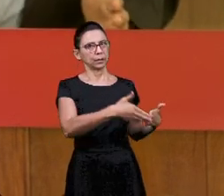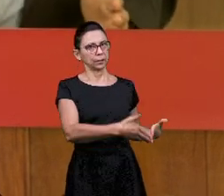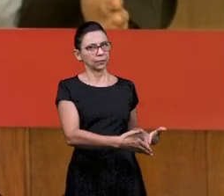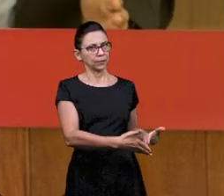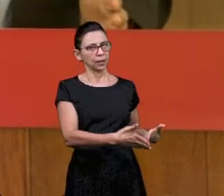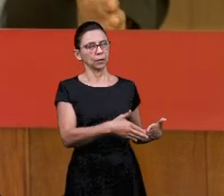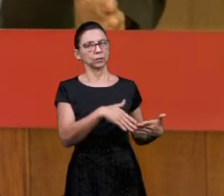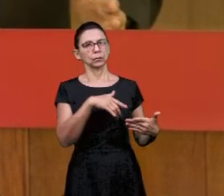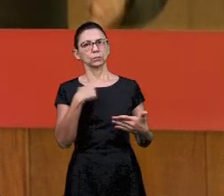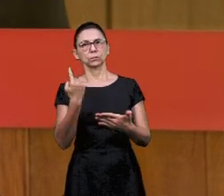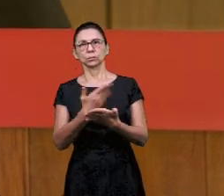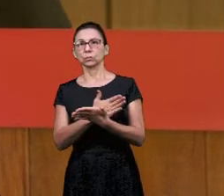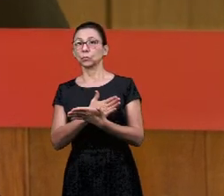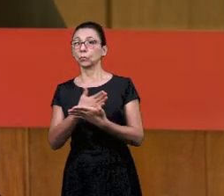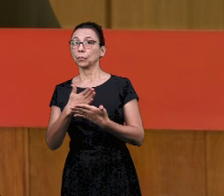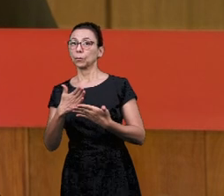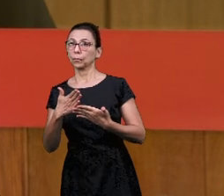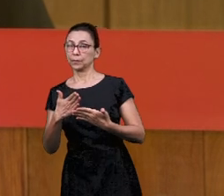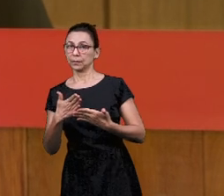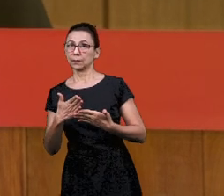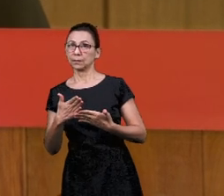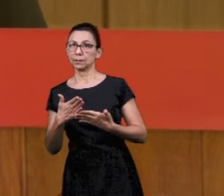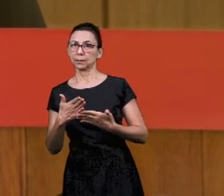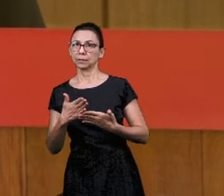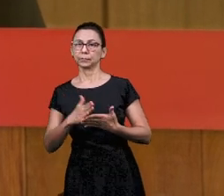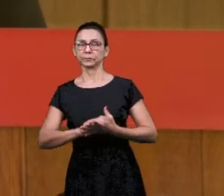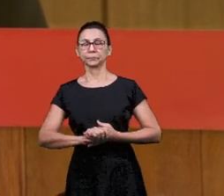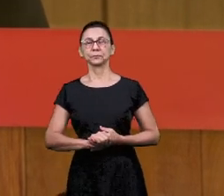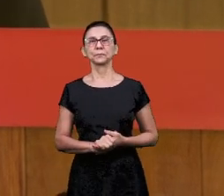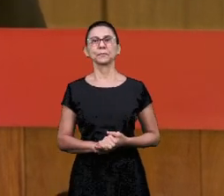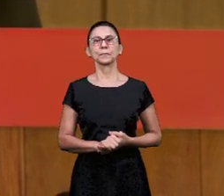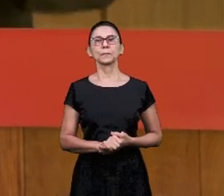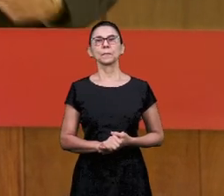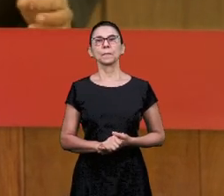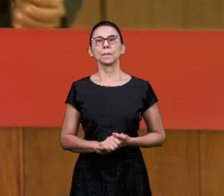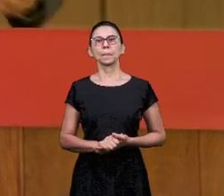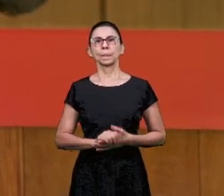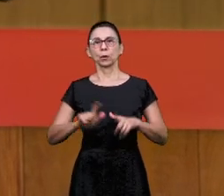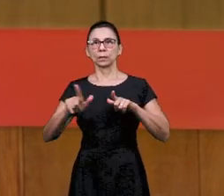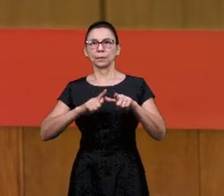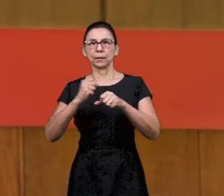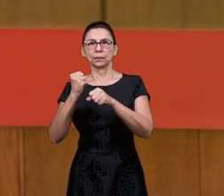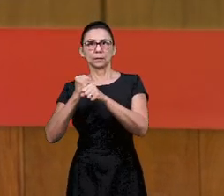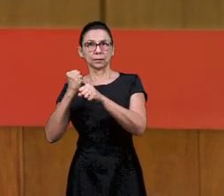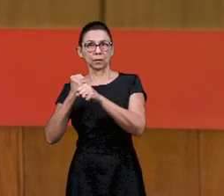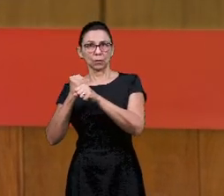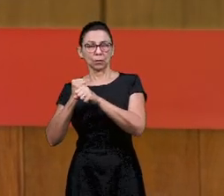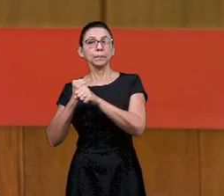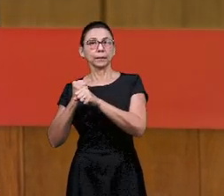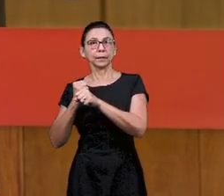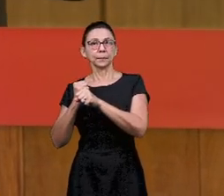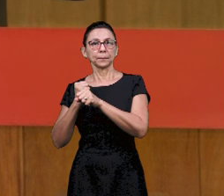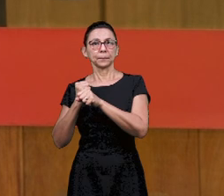avons commencé et débuté le travail dans cette œuvre,